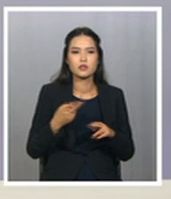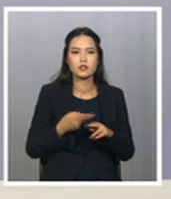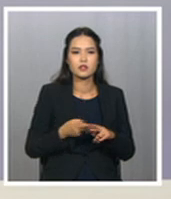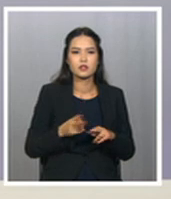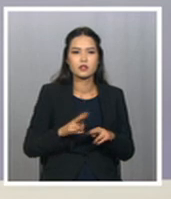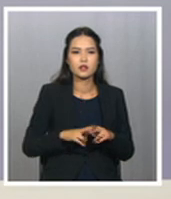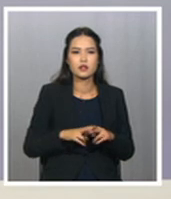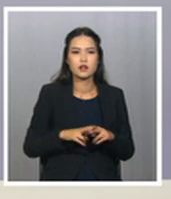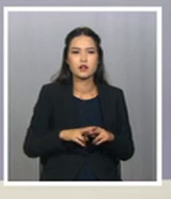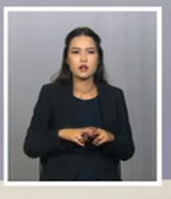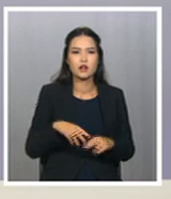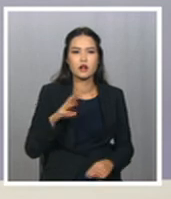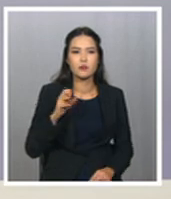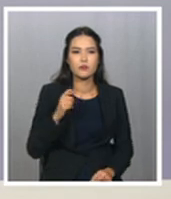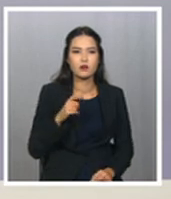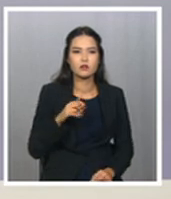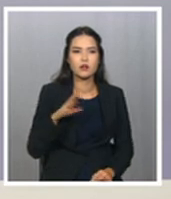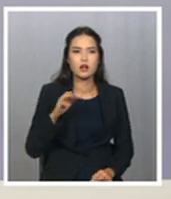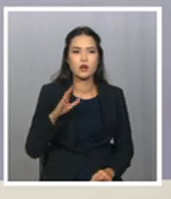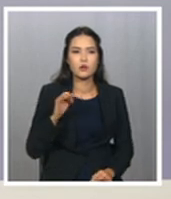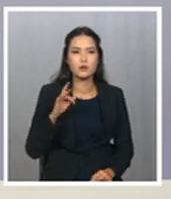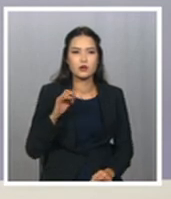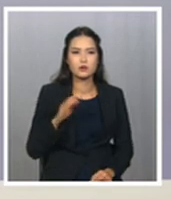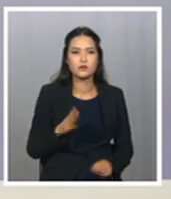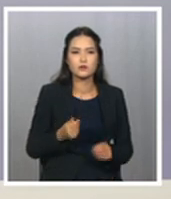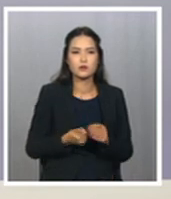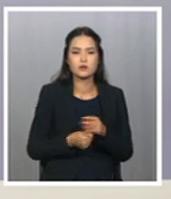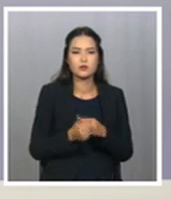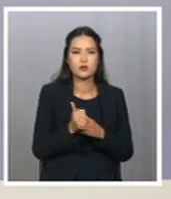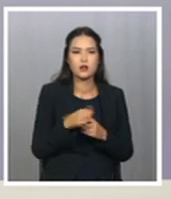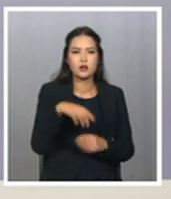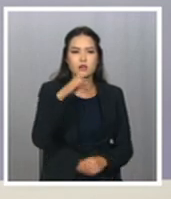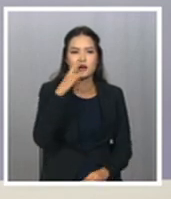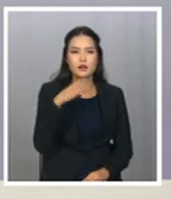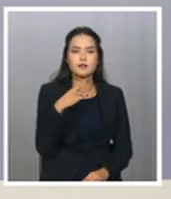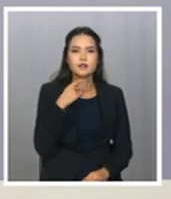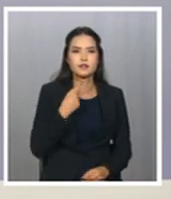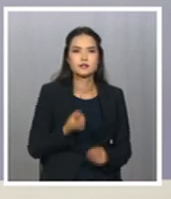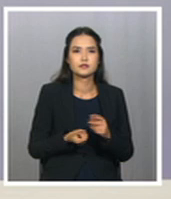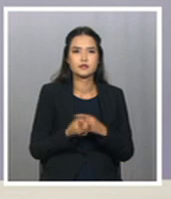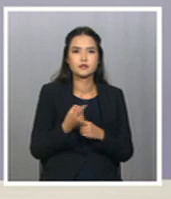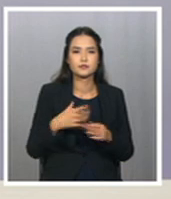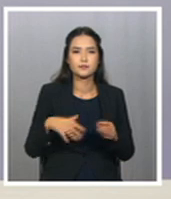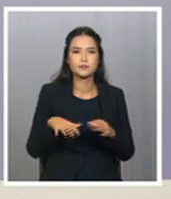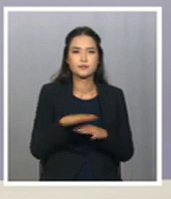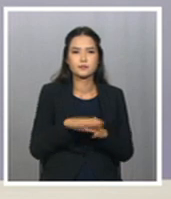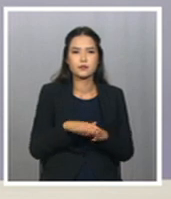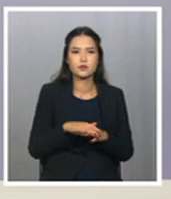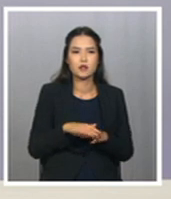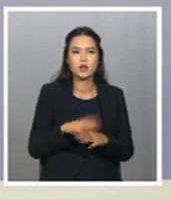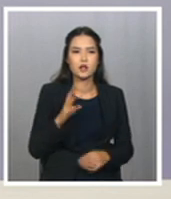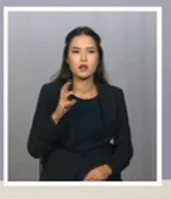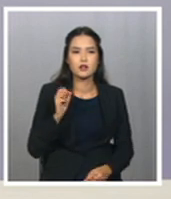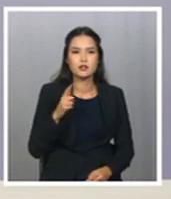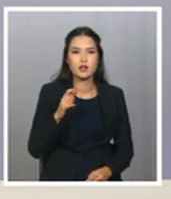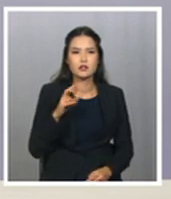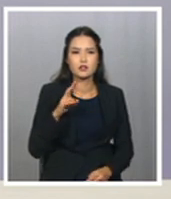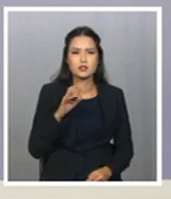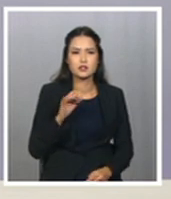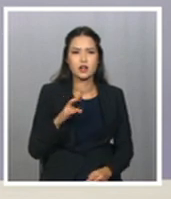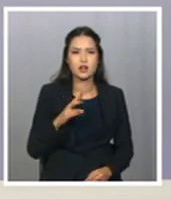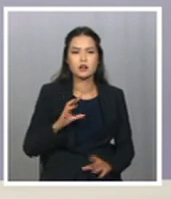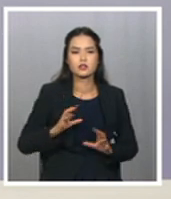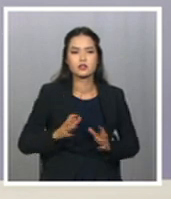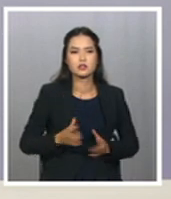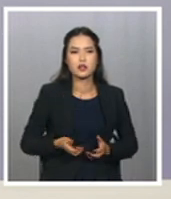Мұхтар Әуезовтен бастап, қазақтың нарғасқалары Қалтай Мұхамеджанов пен, Зейнолла